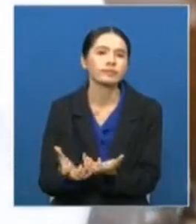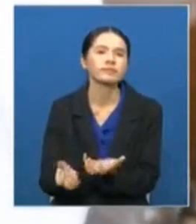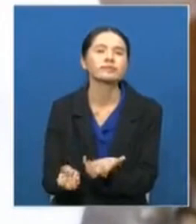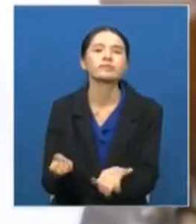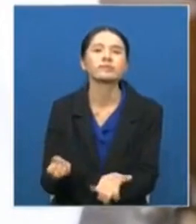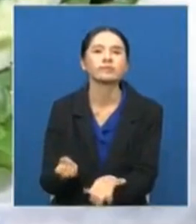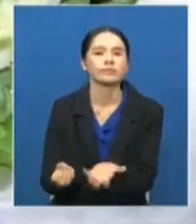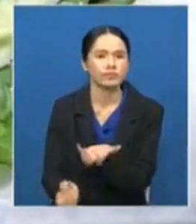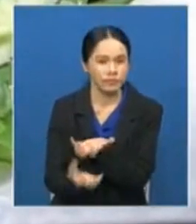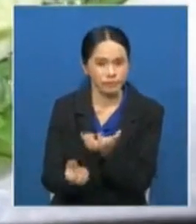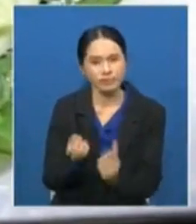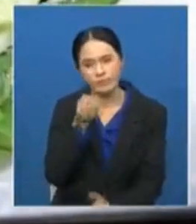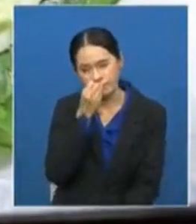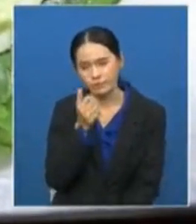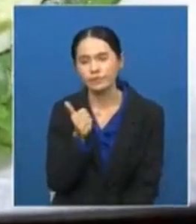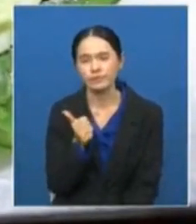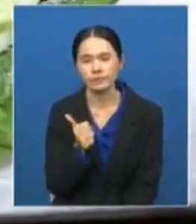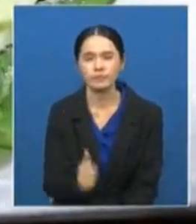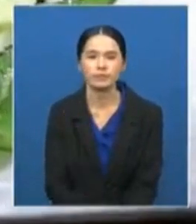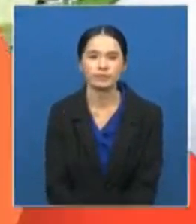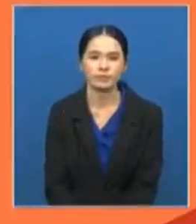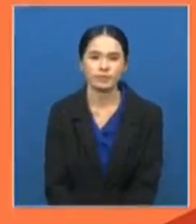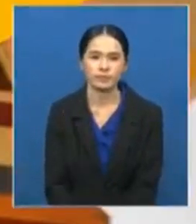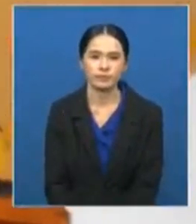ป็นกับข้าวก็ได้เลยค่ะ